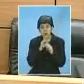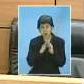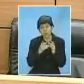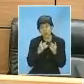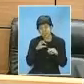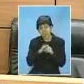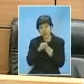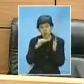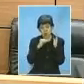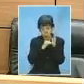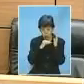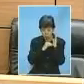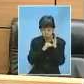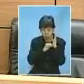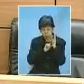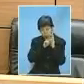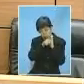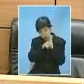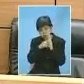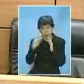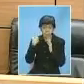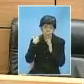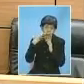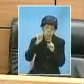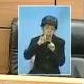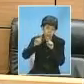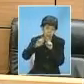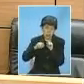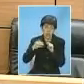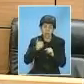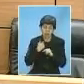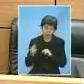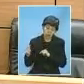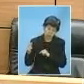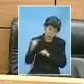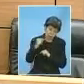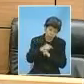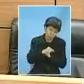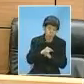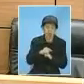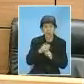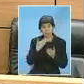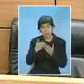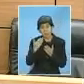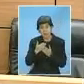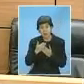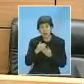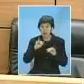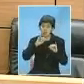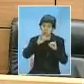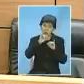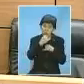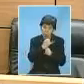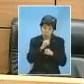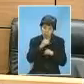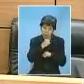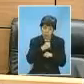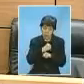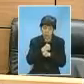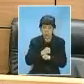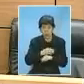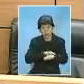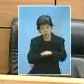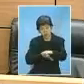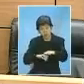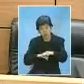นี่นะครับกรุงเทพฯตะวันออกเเดือดร้อนกันมากครับนั่งรถจากในเมืองนะครับช้อปปิ้งกันเรียบร้อยลงแค่จัดจุจักรท่านประธานครับรถไฟ